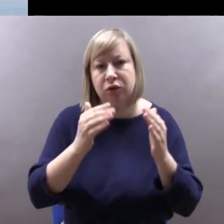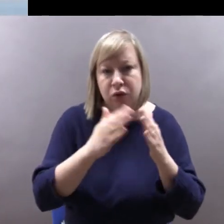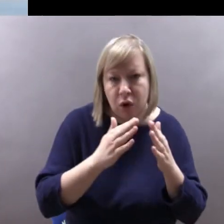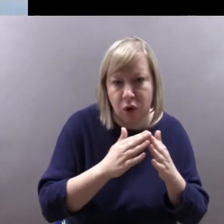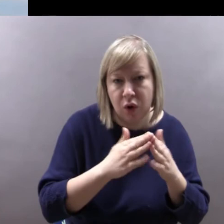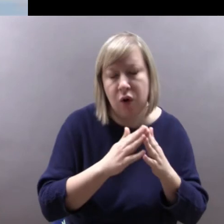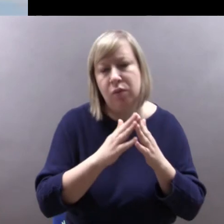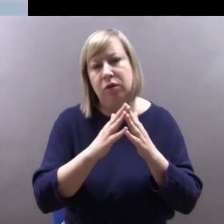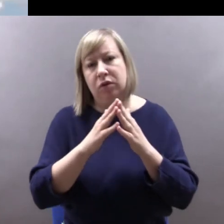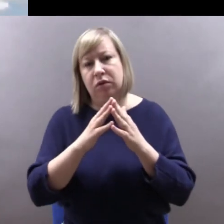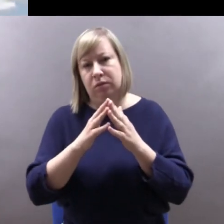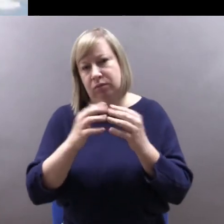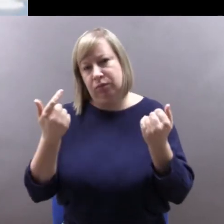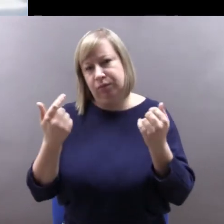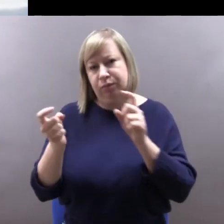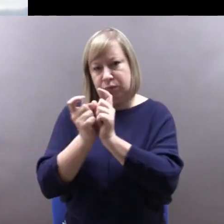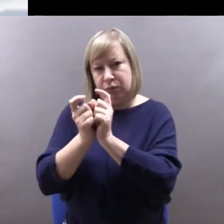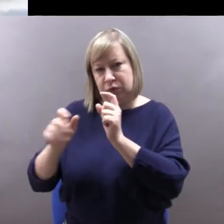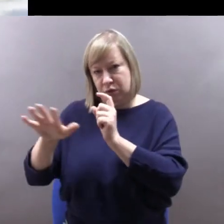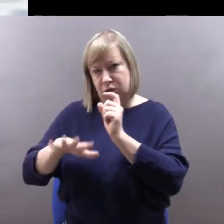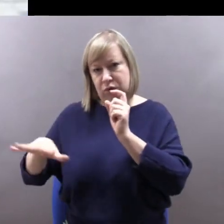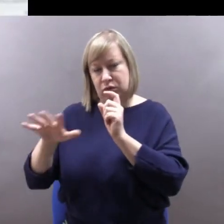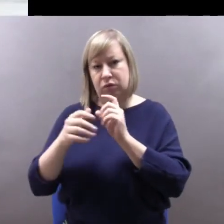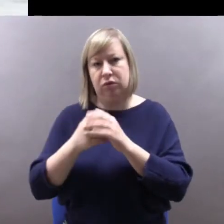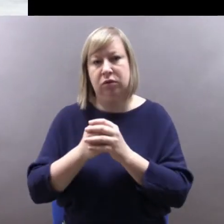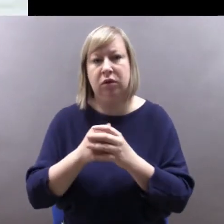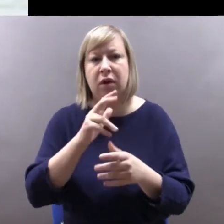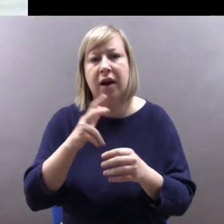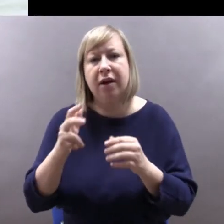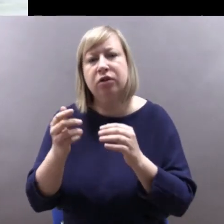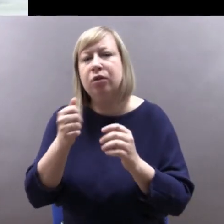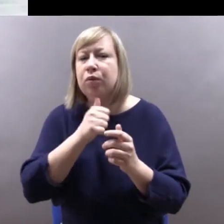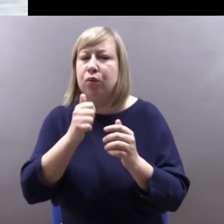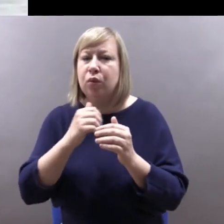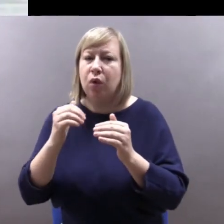jakieś takie najbliższe otoczenie, to wiadomo, że każdy sobie dostosuje to